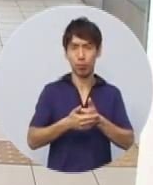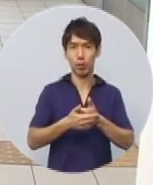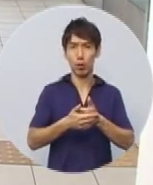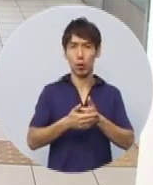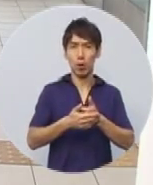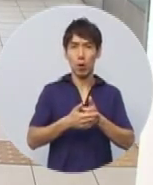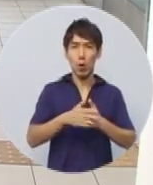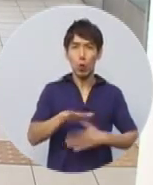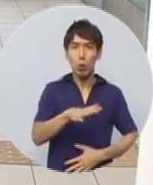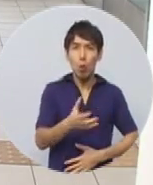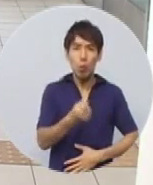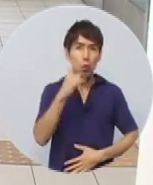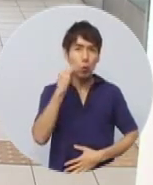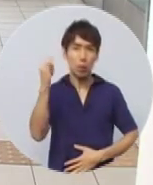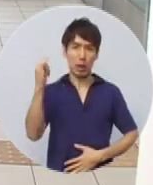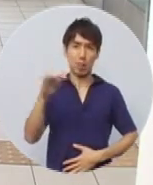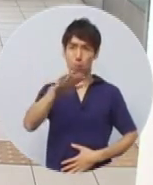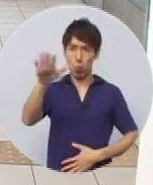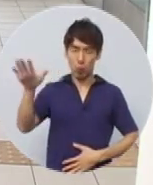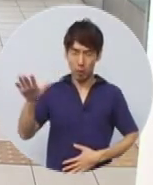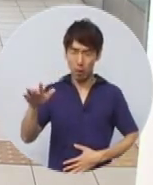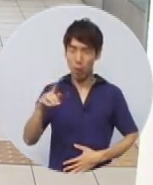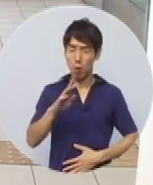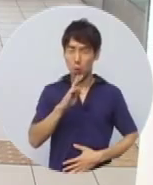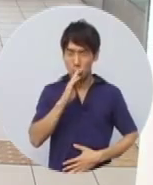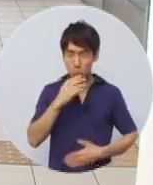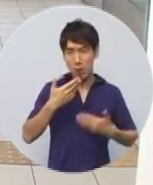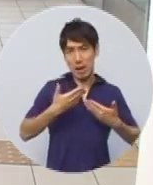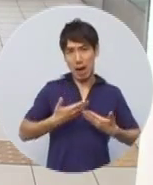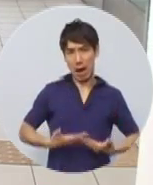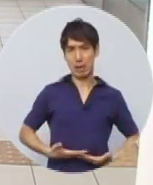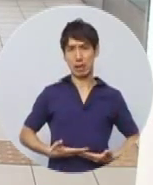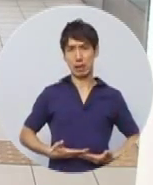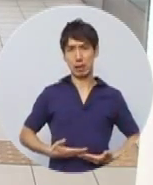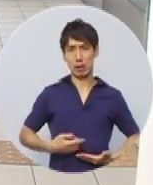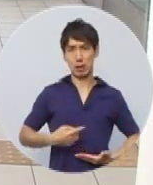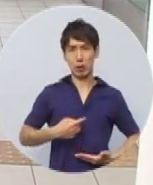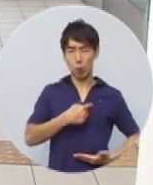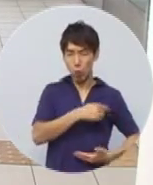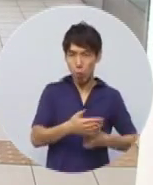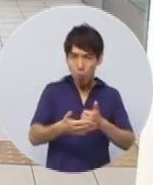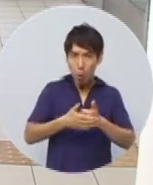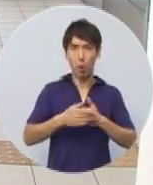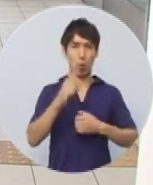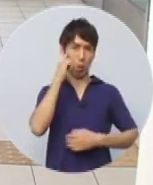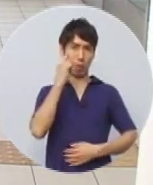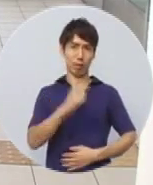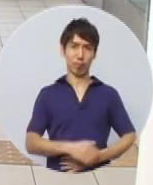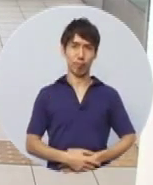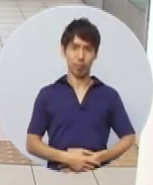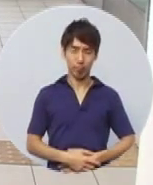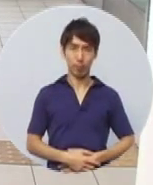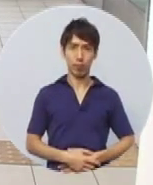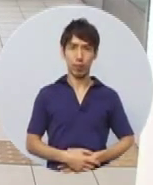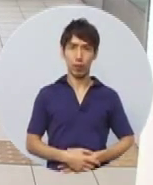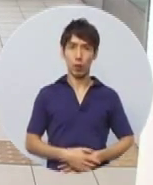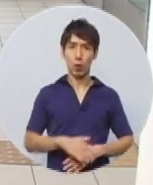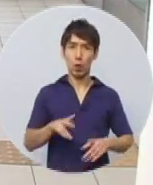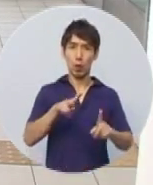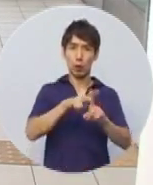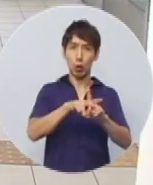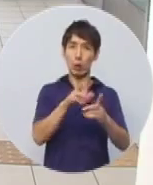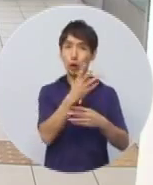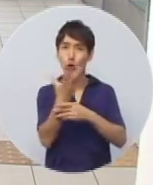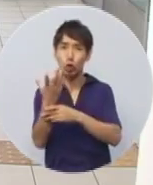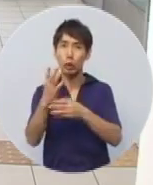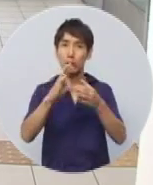持つお父さんお母さんにとって心強い存在となっているのではないでしょうか。今回は小児救急についてご紹